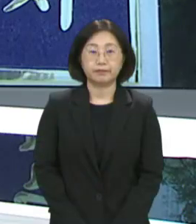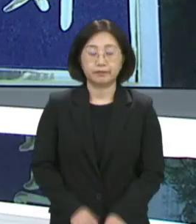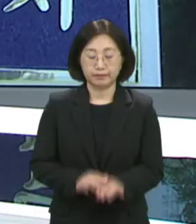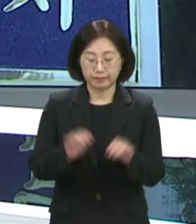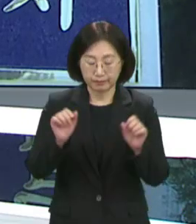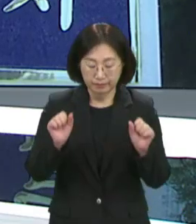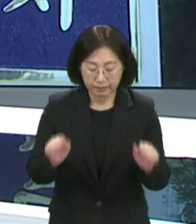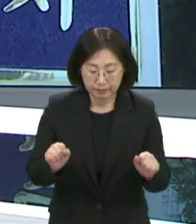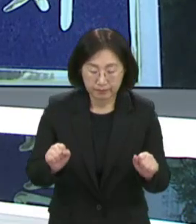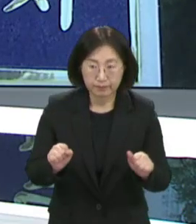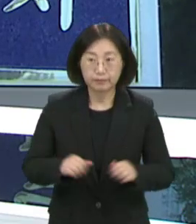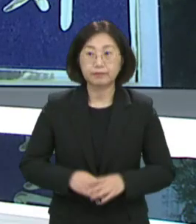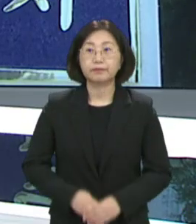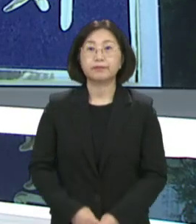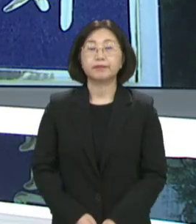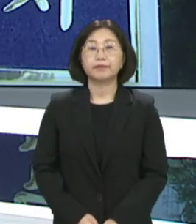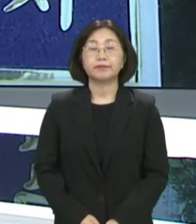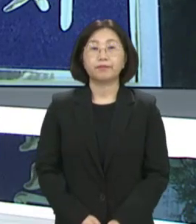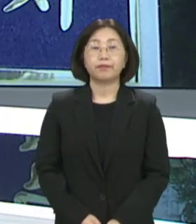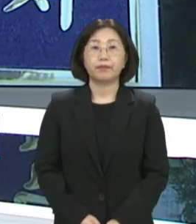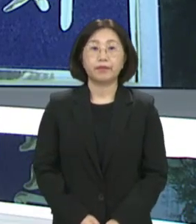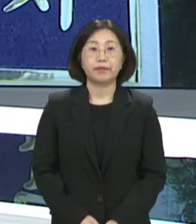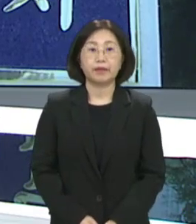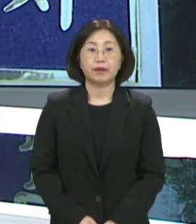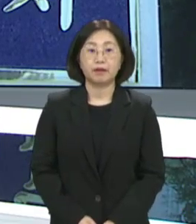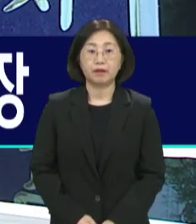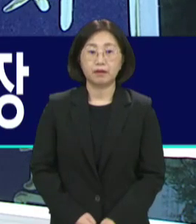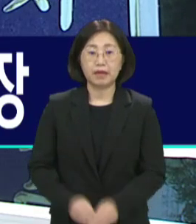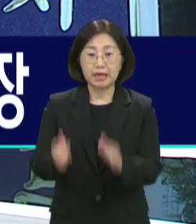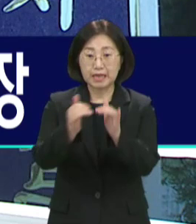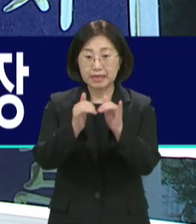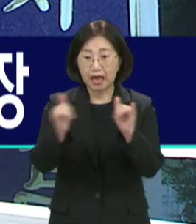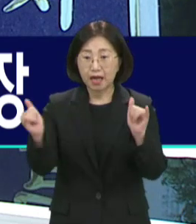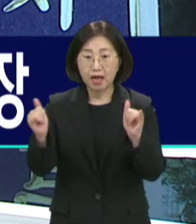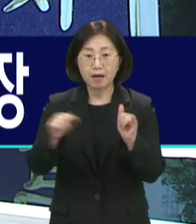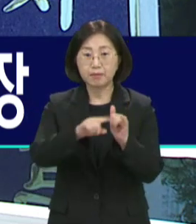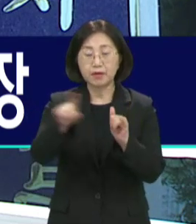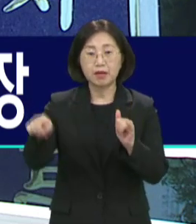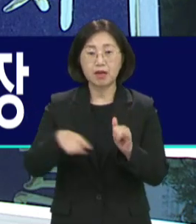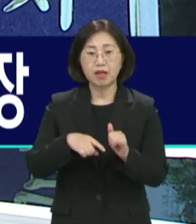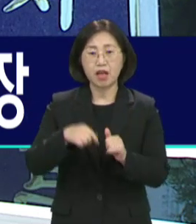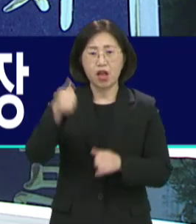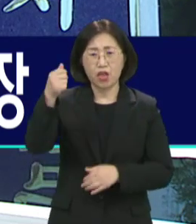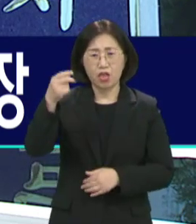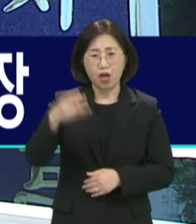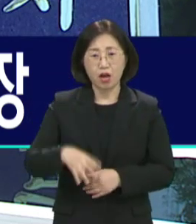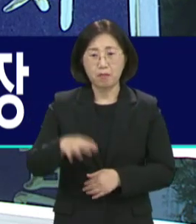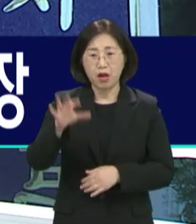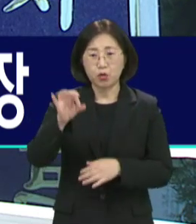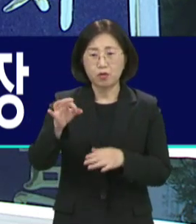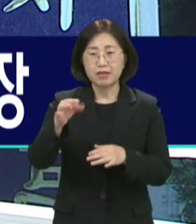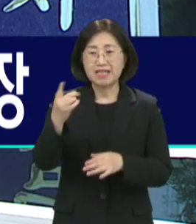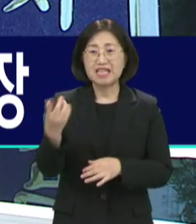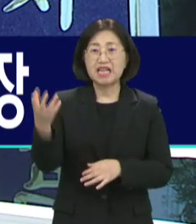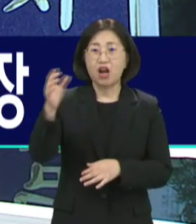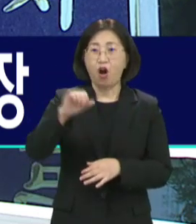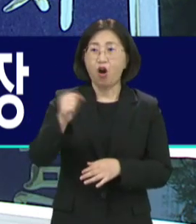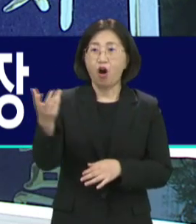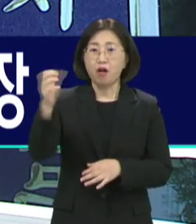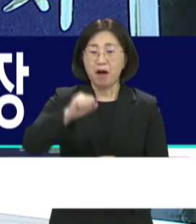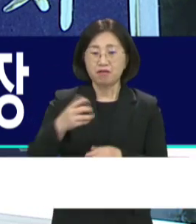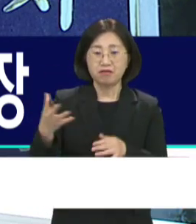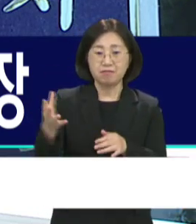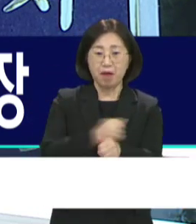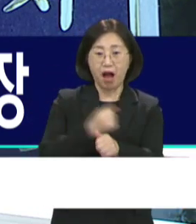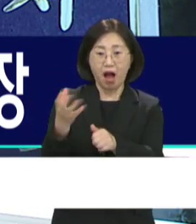시청자 여러분, 안녕하십니까? 자신의 주변 사람들에게 여러 차례에 걸쳐 억대의 돈을 뜯어간다면